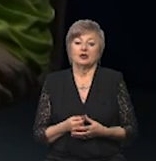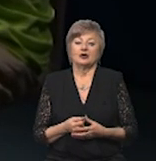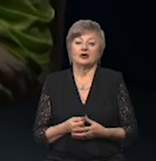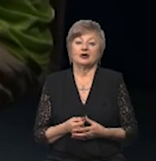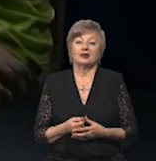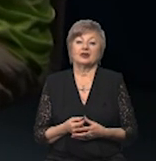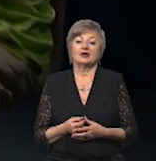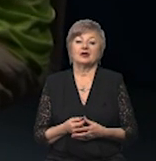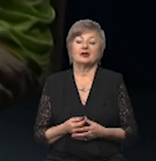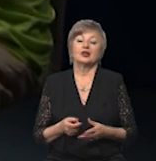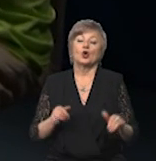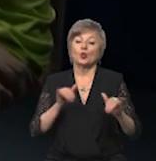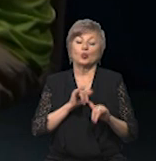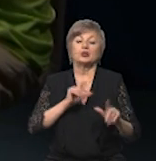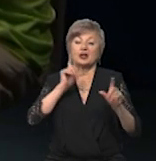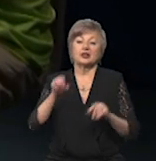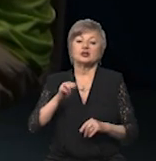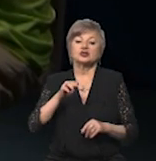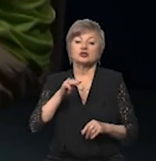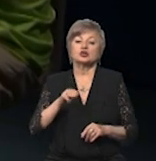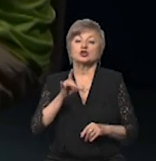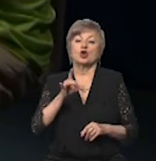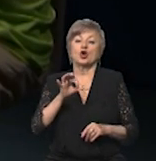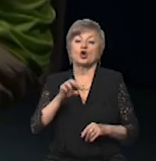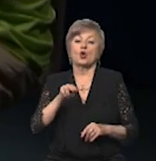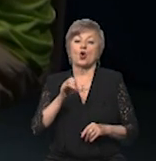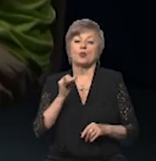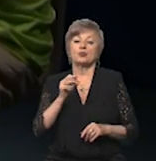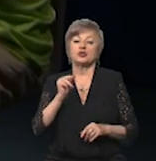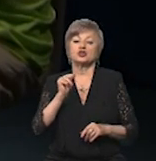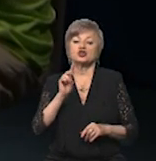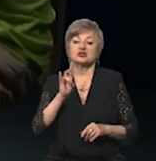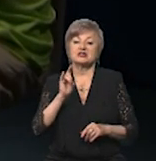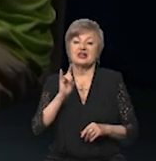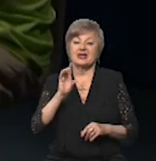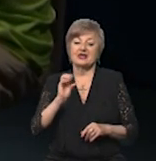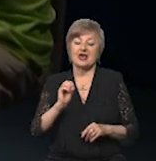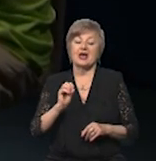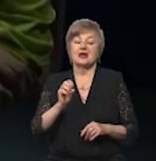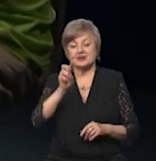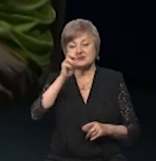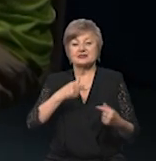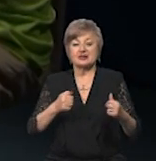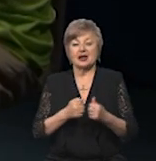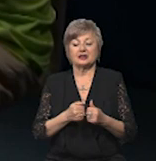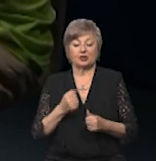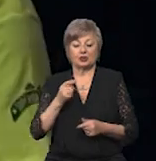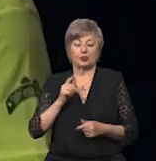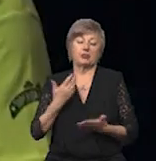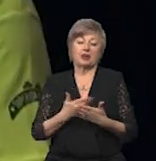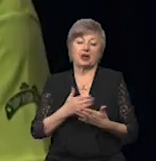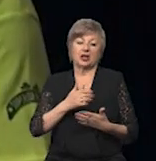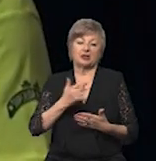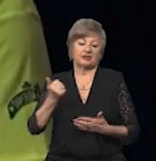Завжди їздив в тропічні країни. І тільки ось 2 тижні тому, як повернувся з Ісландії.